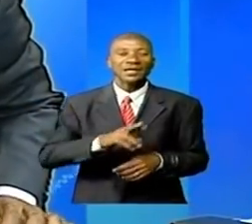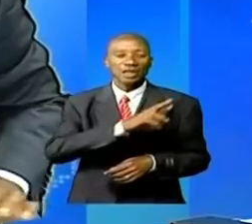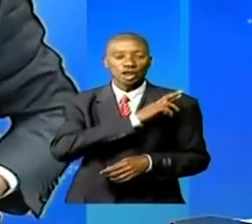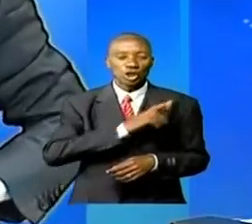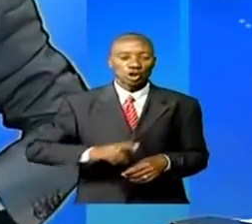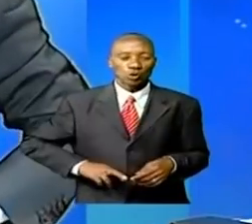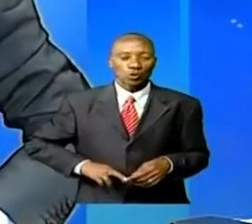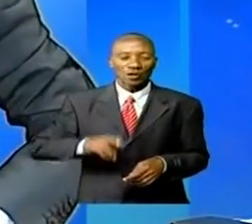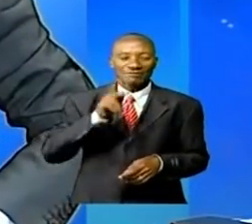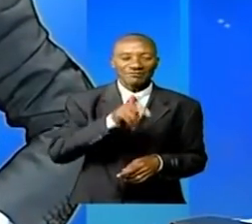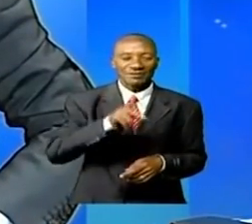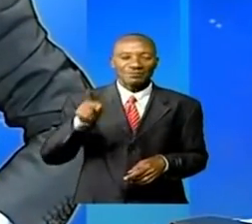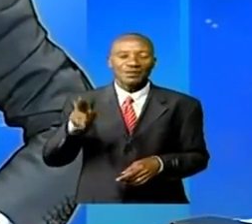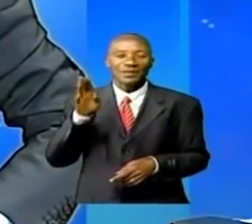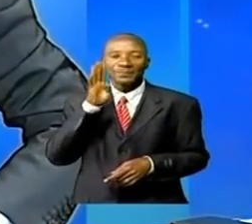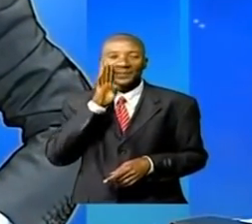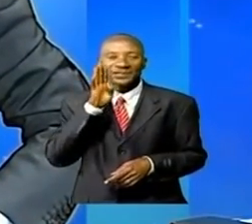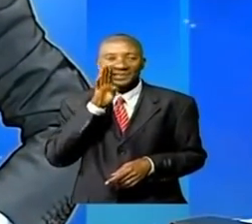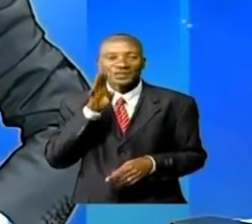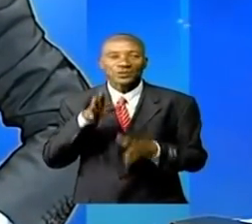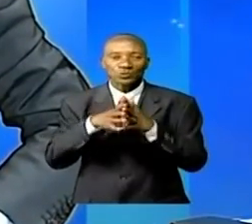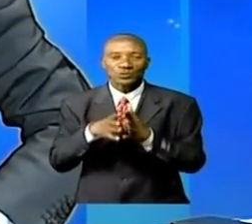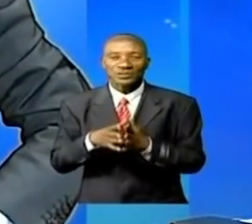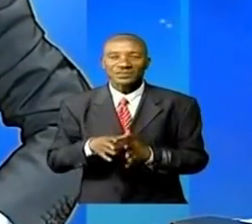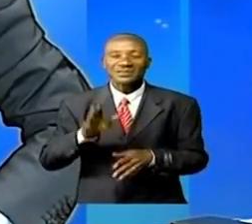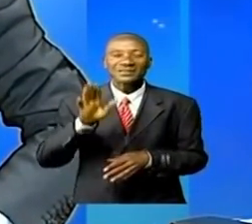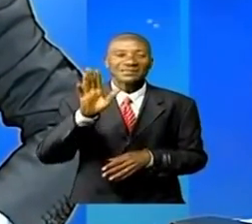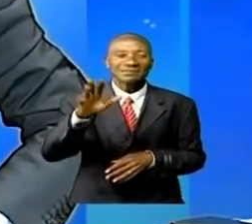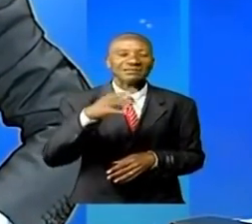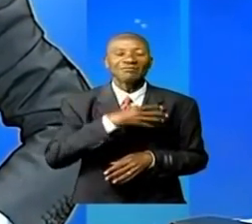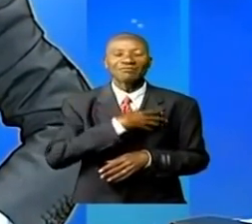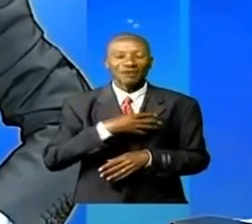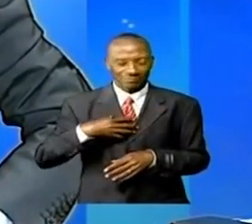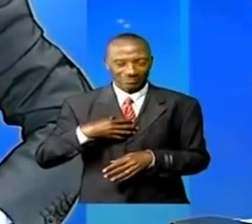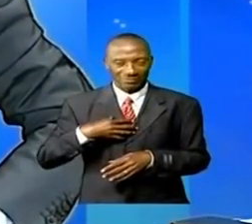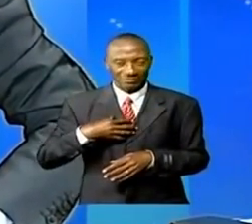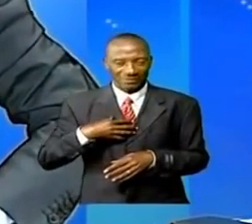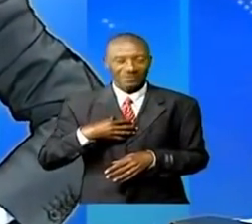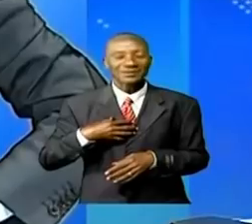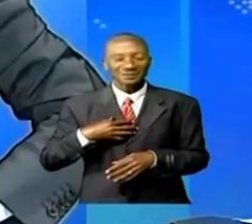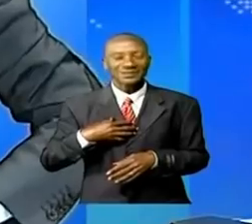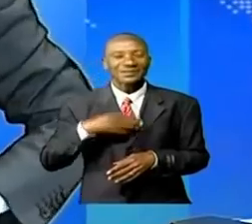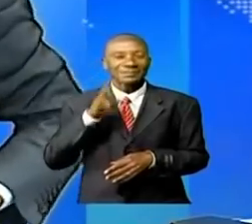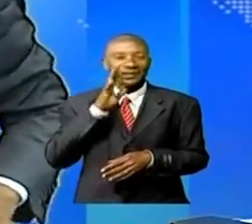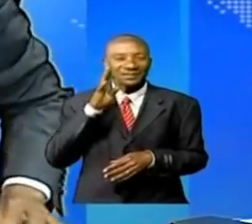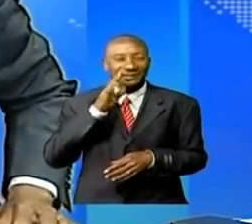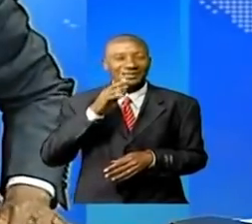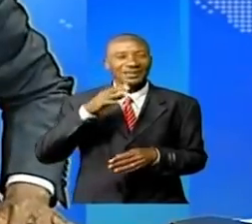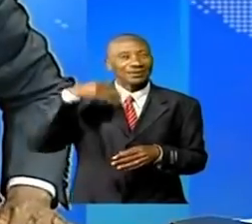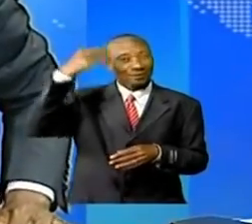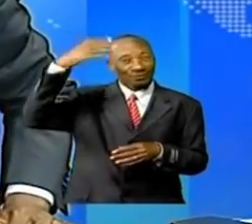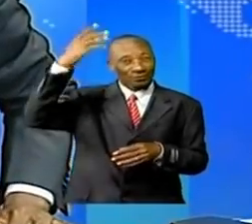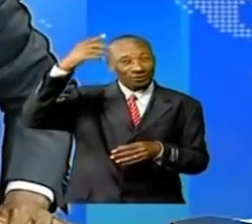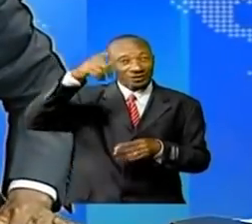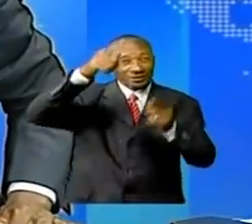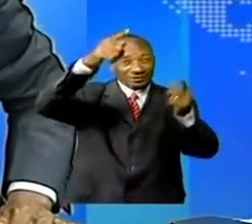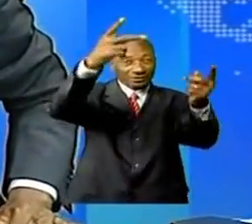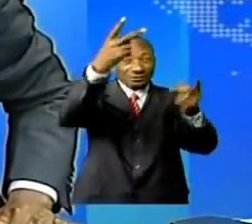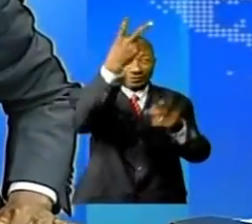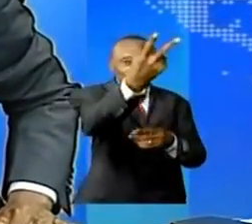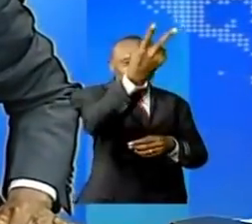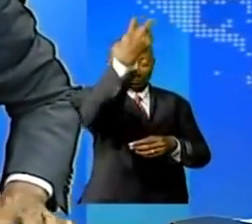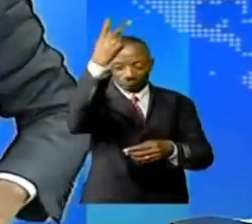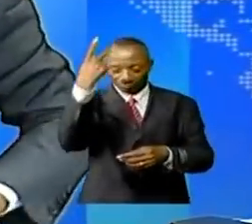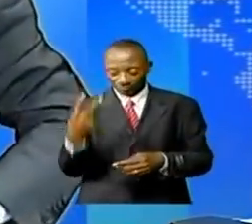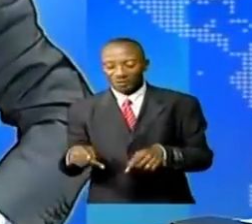et Sa Majesté la Reine Mathilde de Belgique effectueront une visite officielle en République démocratique du Congo du dimanche